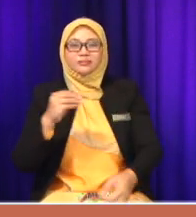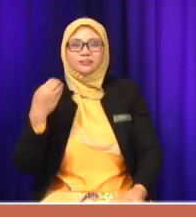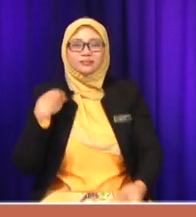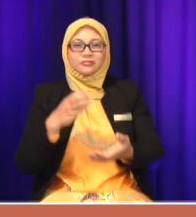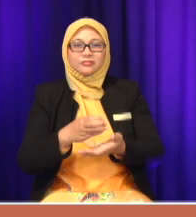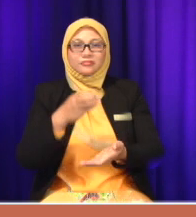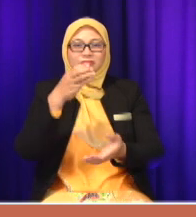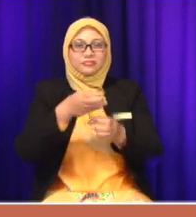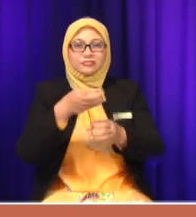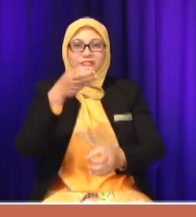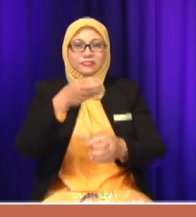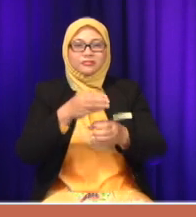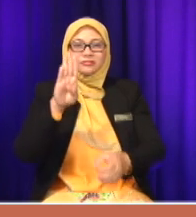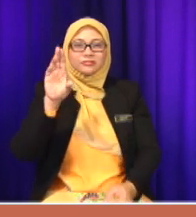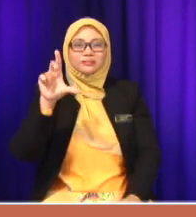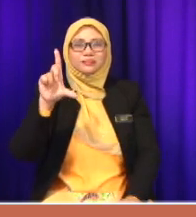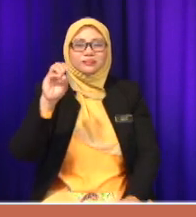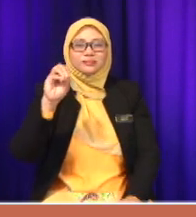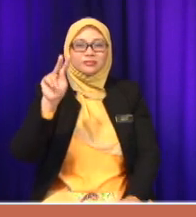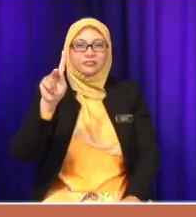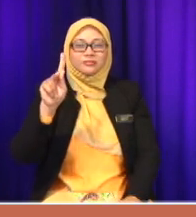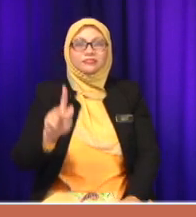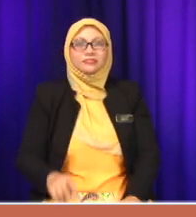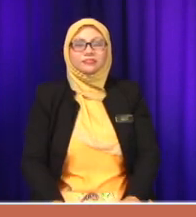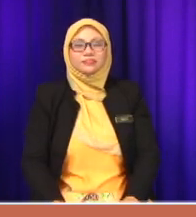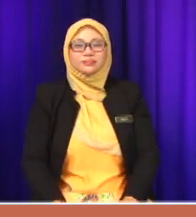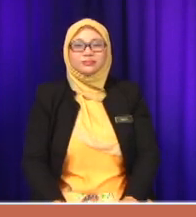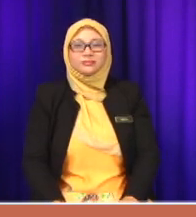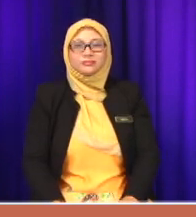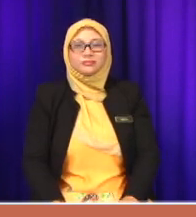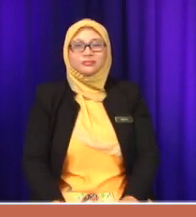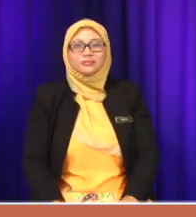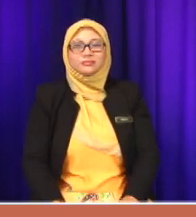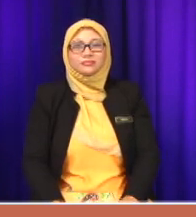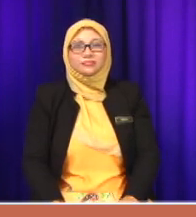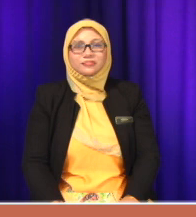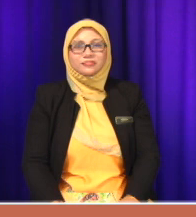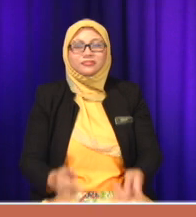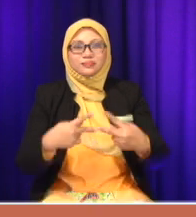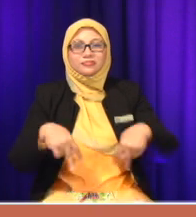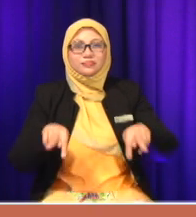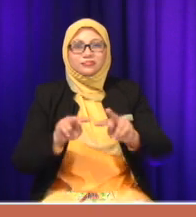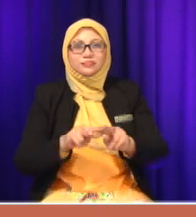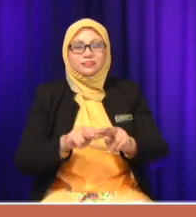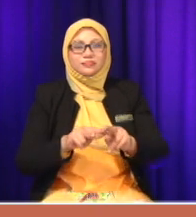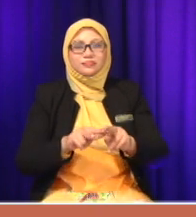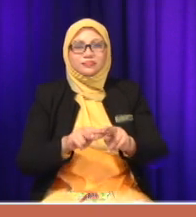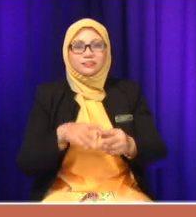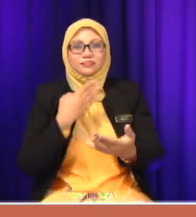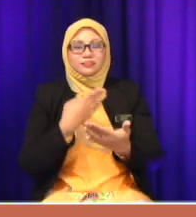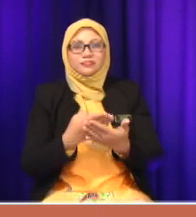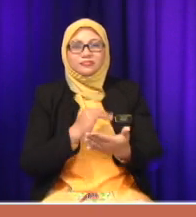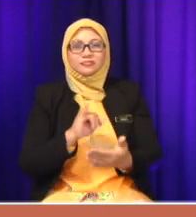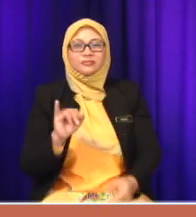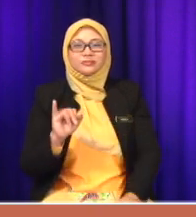kita ada silinder BL seterusnya Ok keperluan kerja merombak rawat Enjin EMP lejang Ok Apa itu